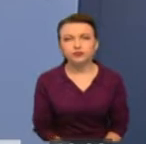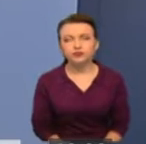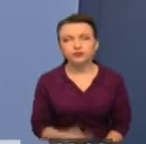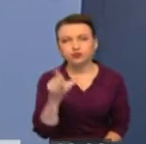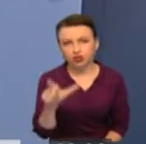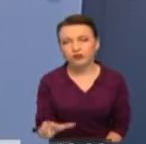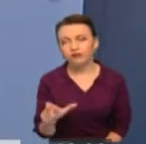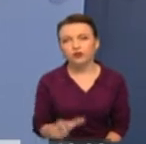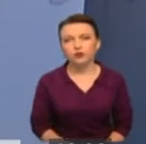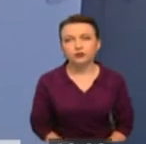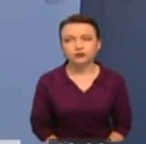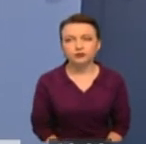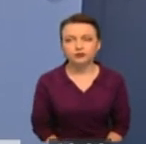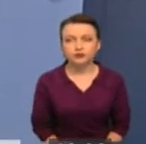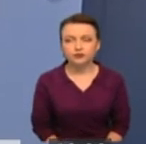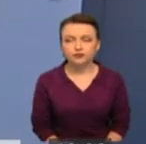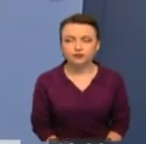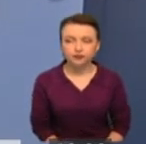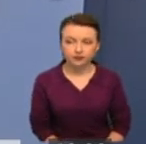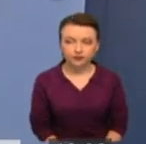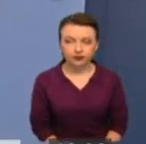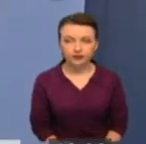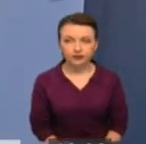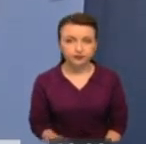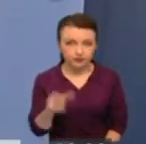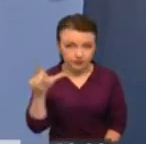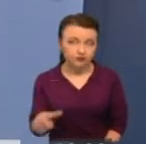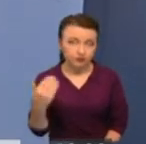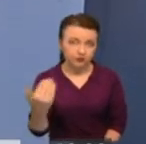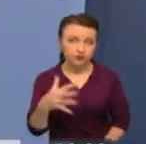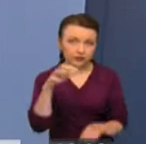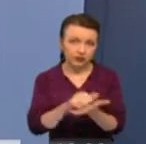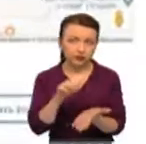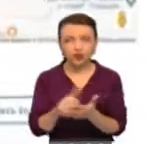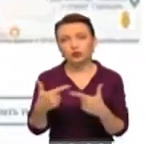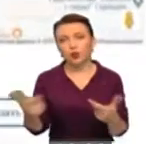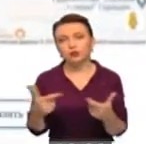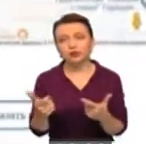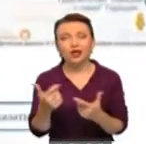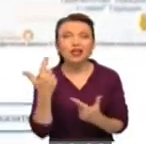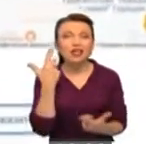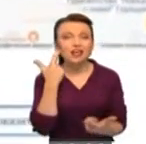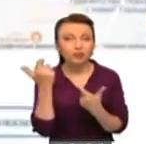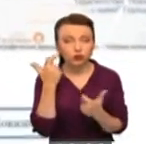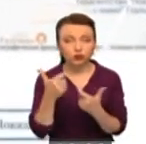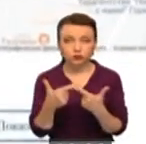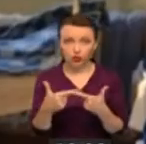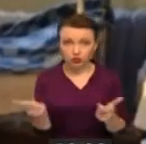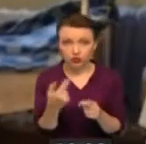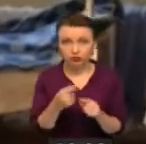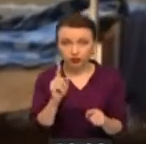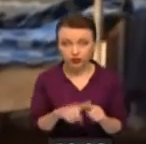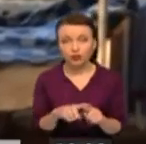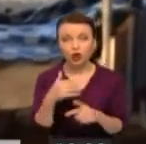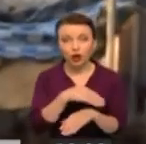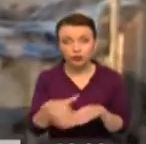чоловіку, який є тут, займається цим хостелом. Інформацію про гостел за цією адресою